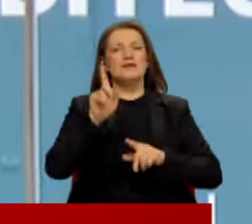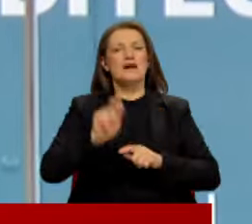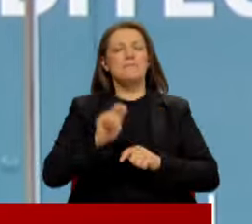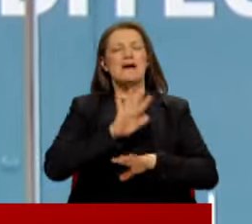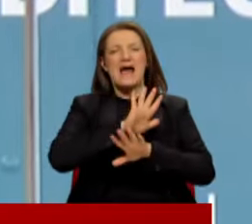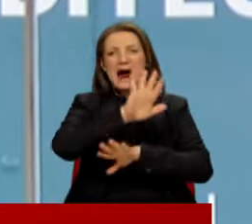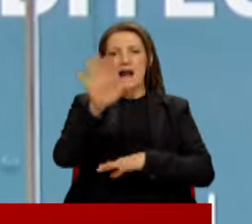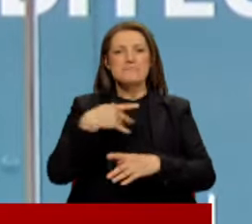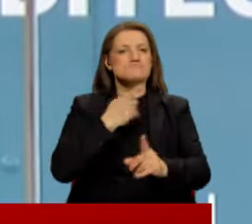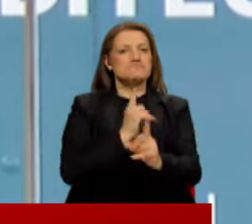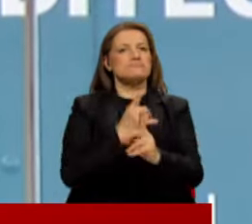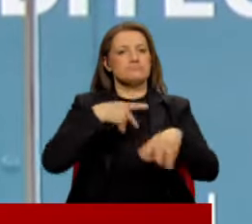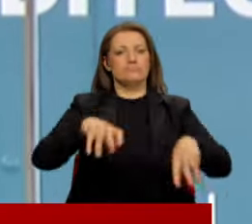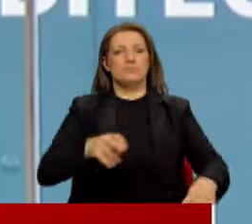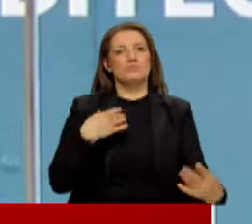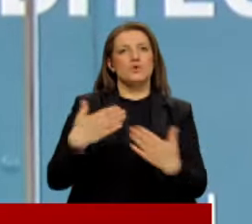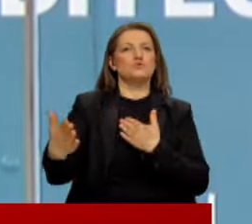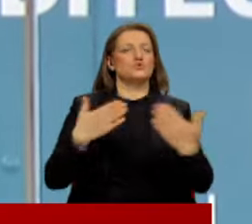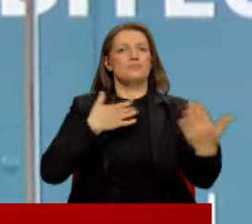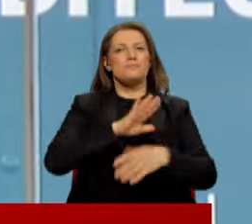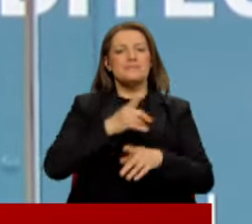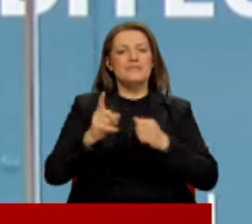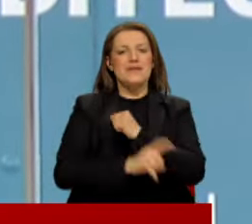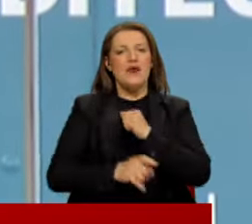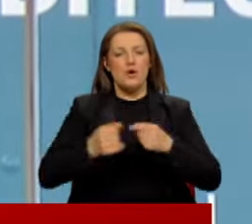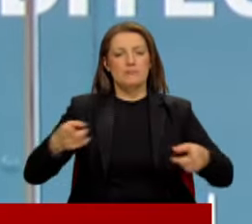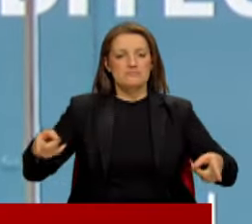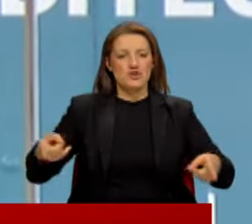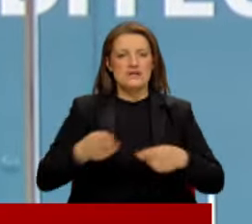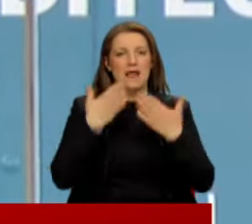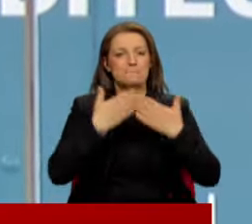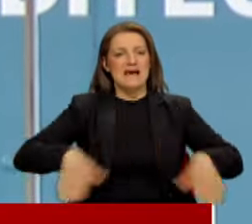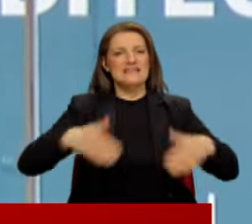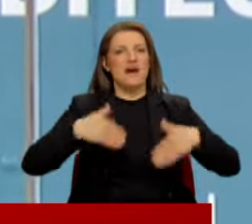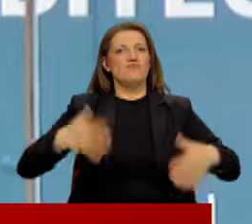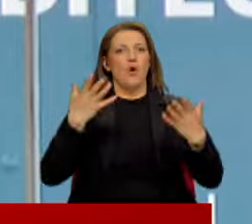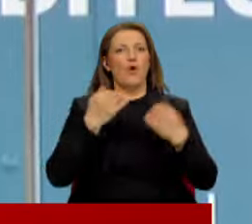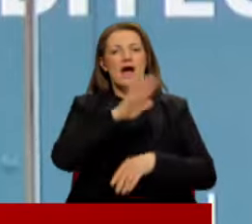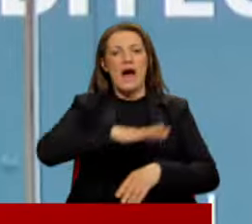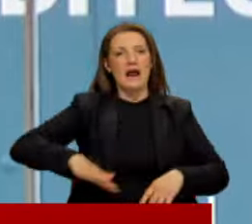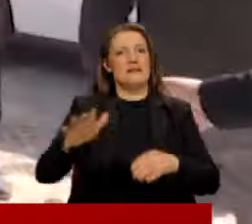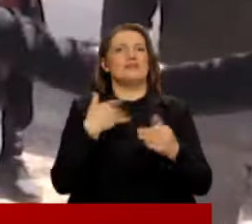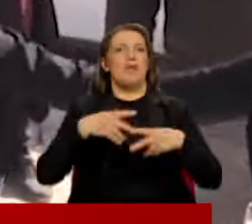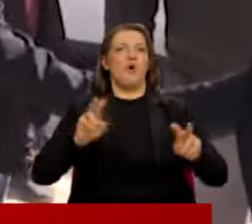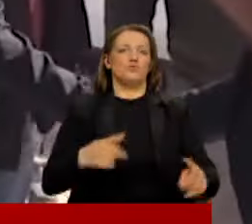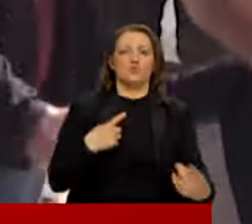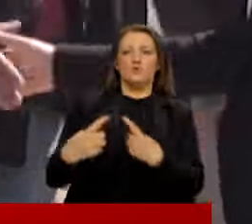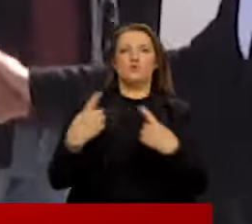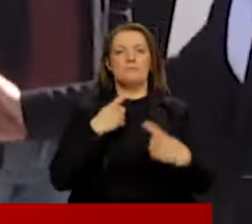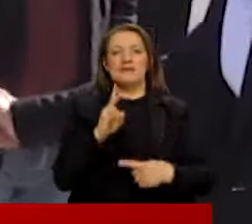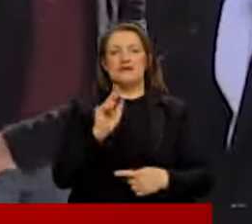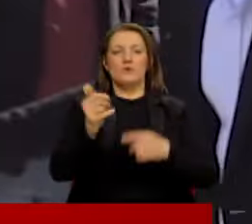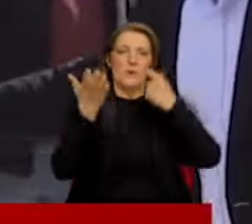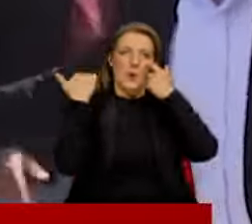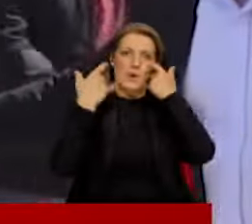oturur konuşuruz. Terörün her çeşidine mesafe koyan herkesle oturur konuşuruz. Birkaç gün önce